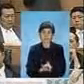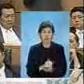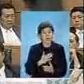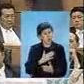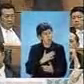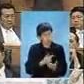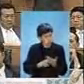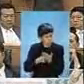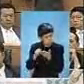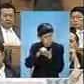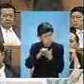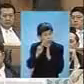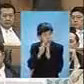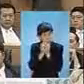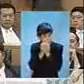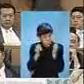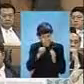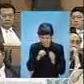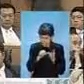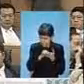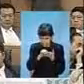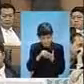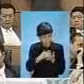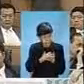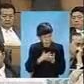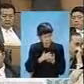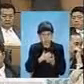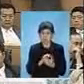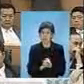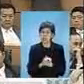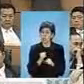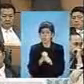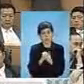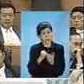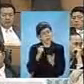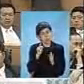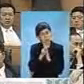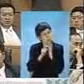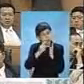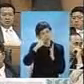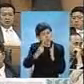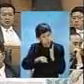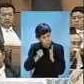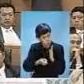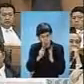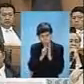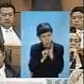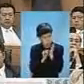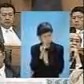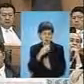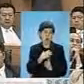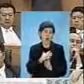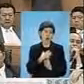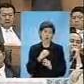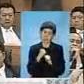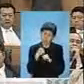ราต้องยื่นแก้ไขร่างรัฐธรรมนูญฉบับนี้เพื่อดำรงความเป็นนิติรัฐและรักษาหลักนิติธรรมใน